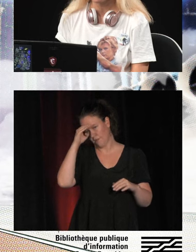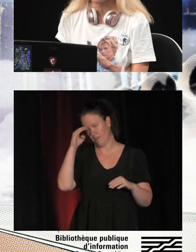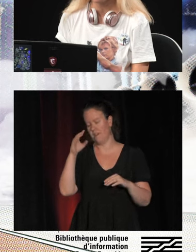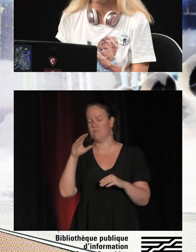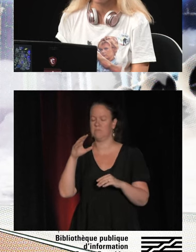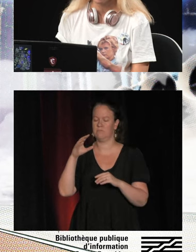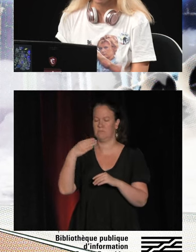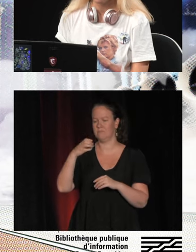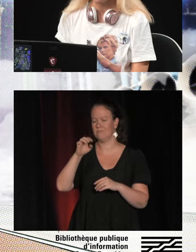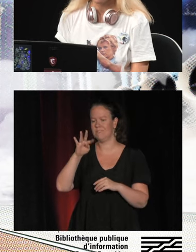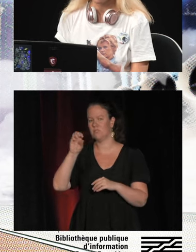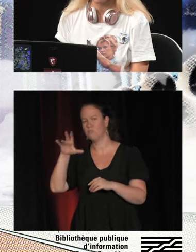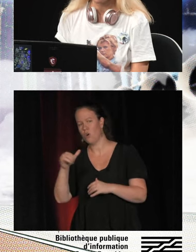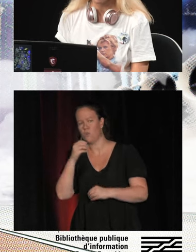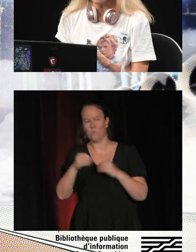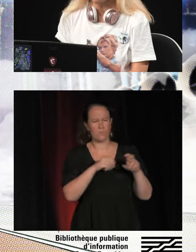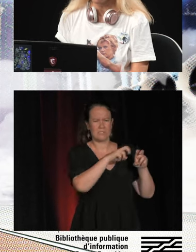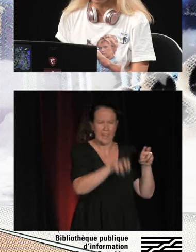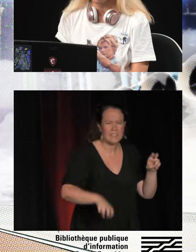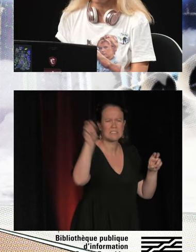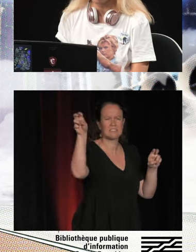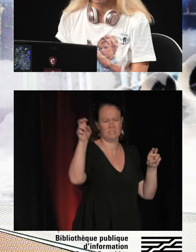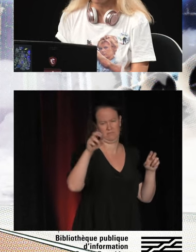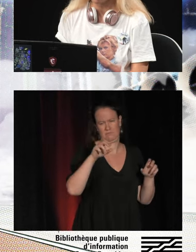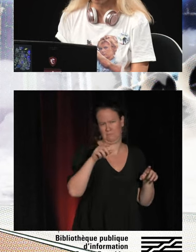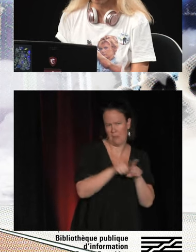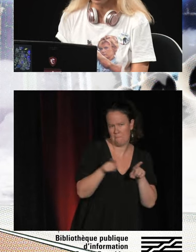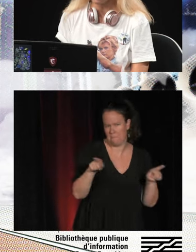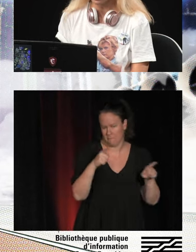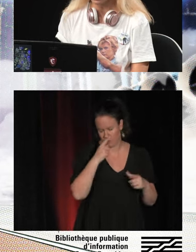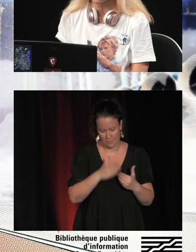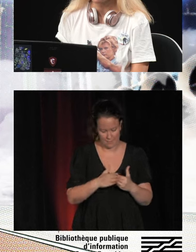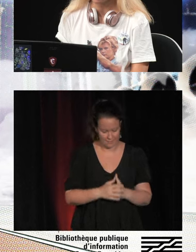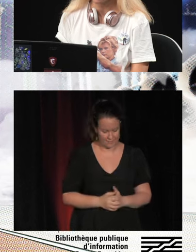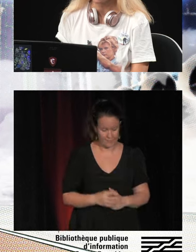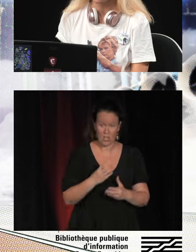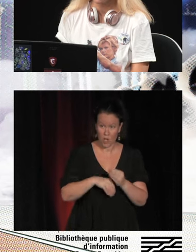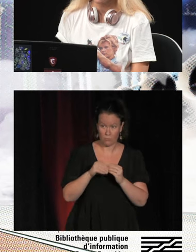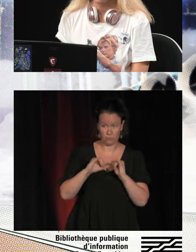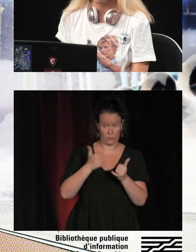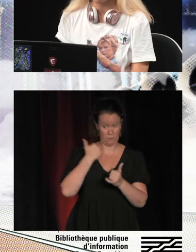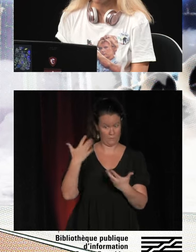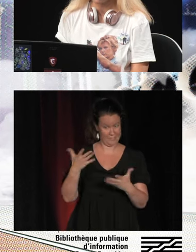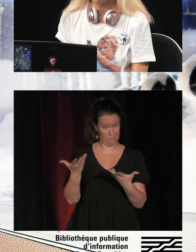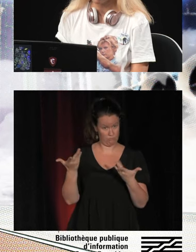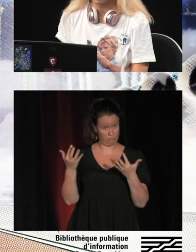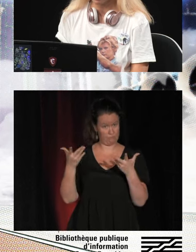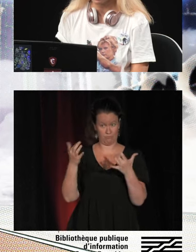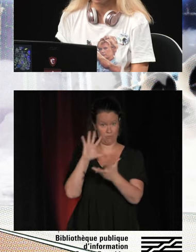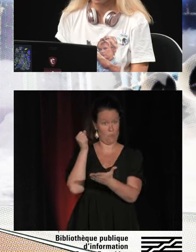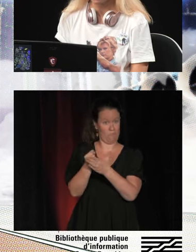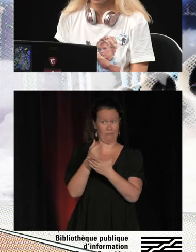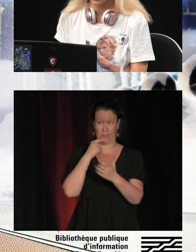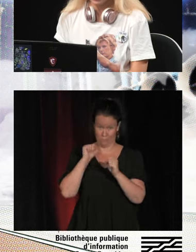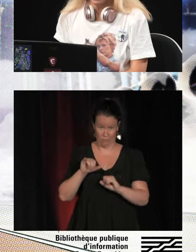c'est hyper cool. Et là, il me semble en plus que le développement du jeu est fini, hein, donc on va pouvoir s'y